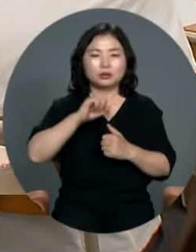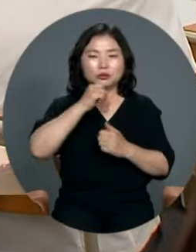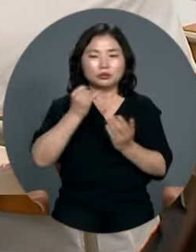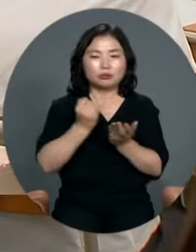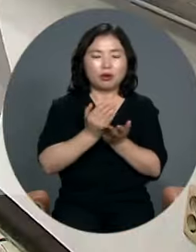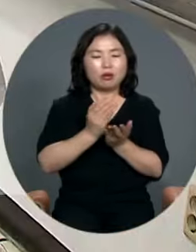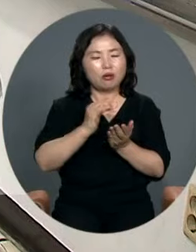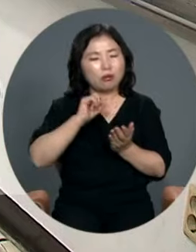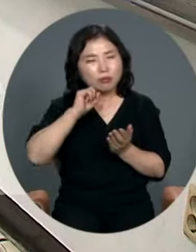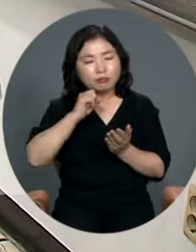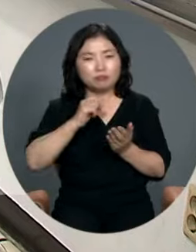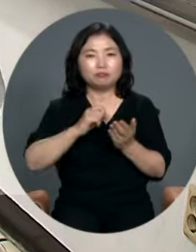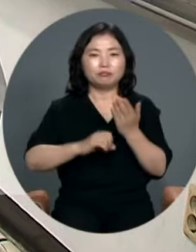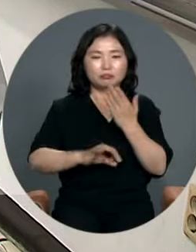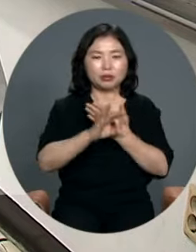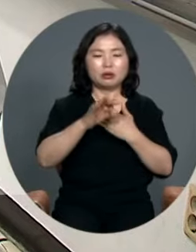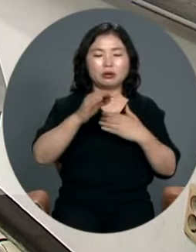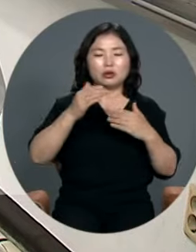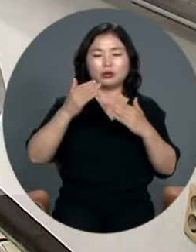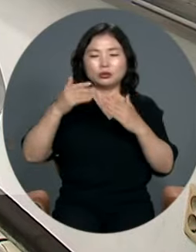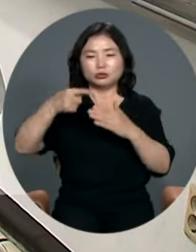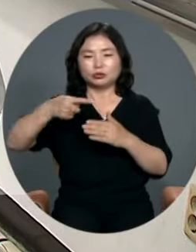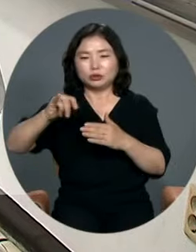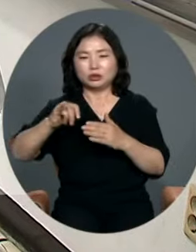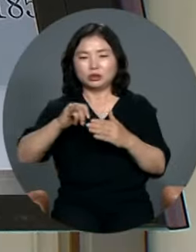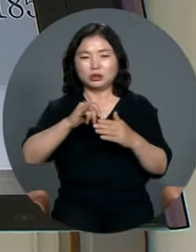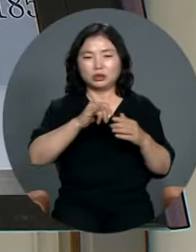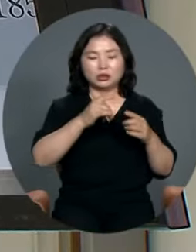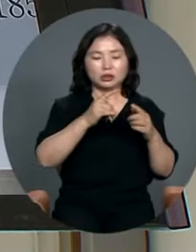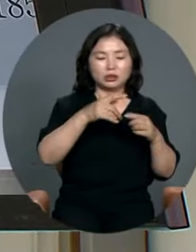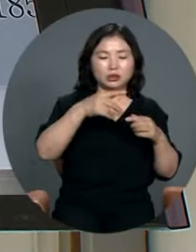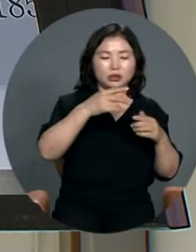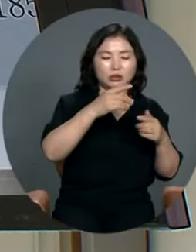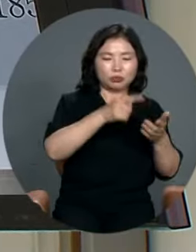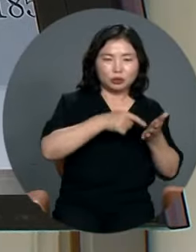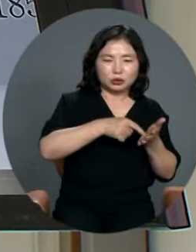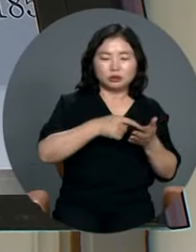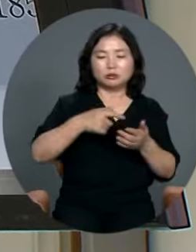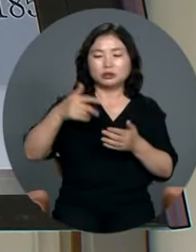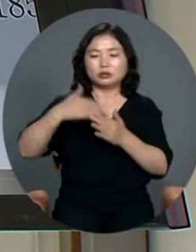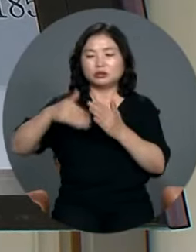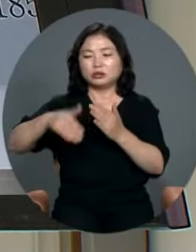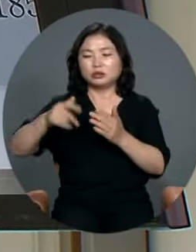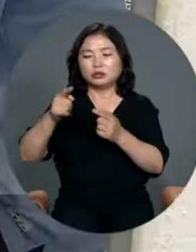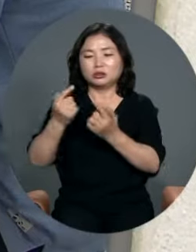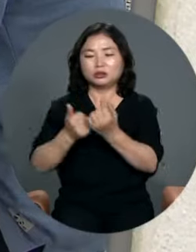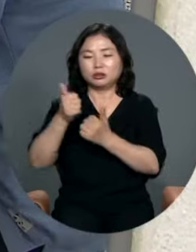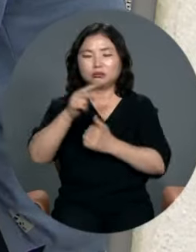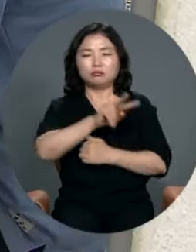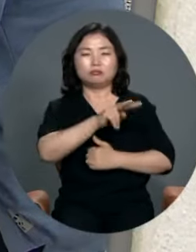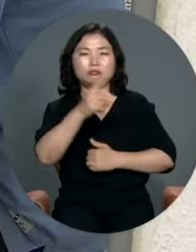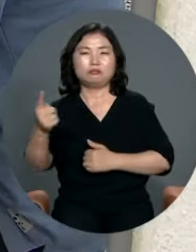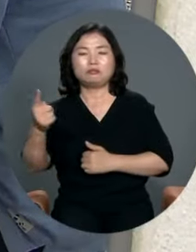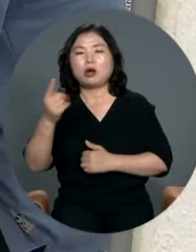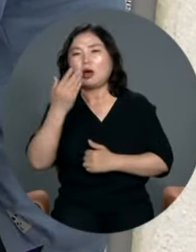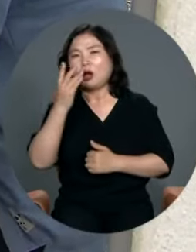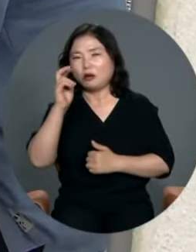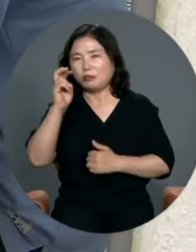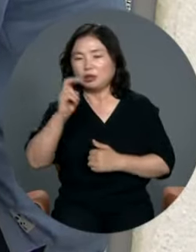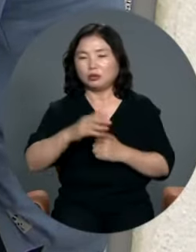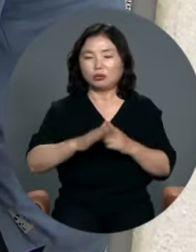경우가 늘어나면 수시 전형 모집 인원이 정시 전형으로 이후라는 경우도 많아질 것으로 보입니다. 수시 원서